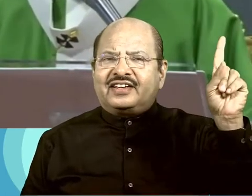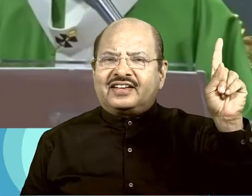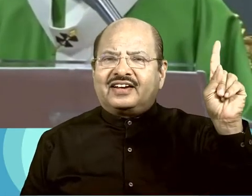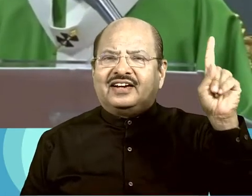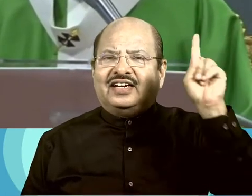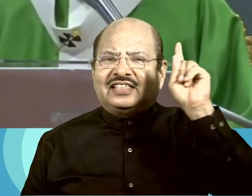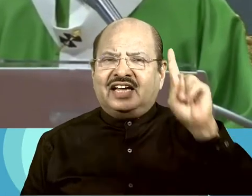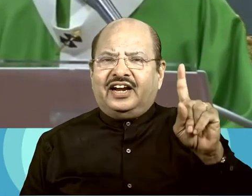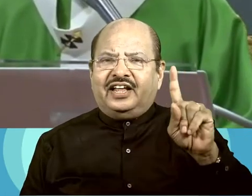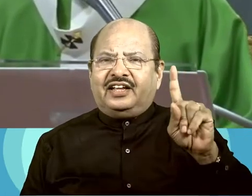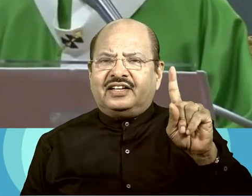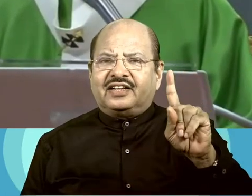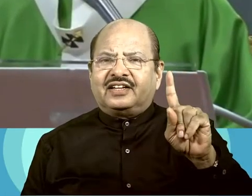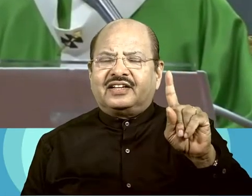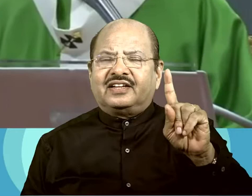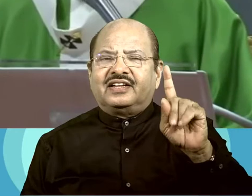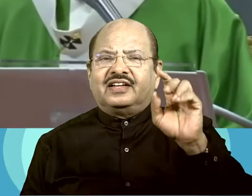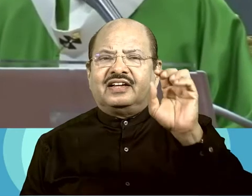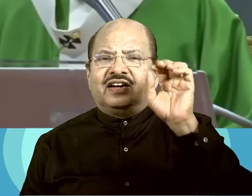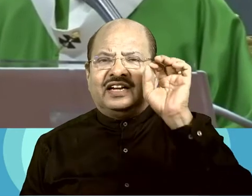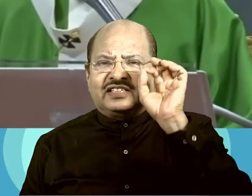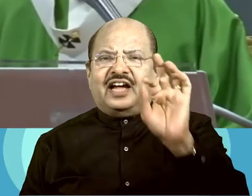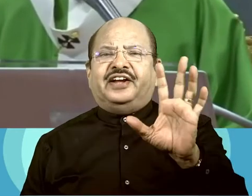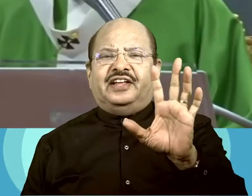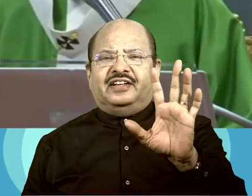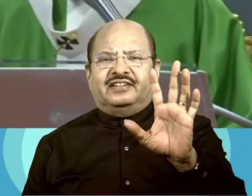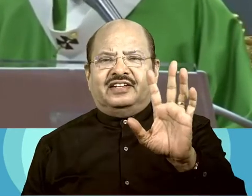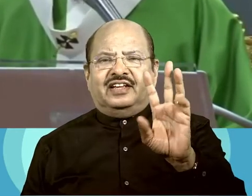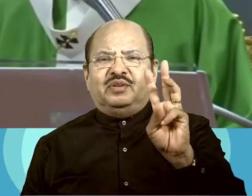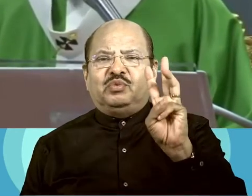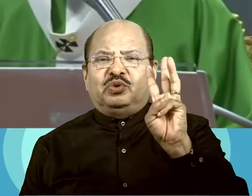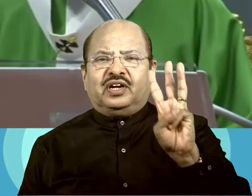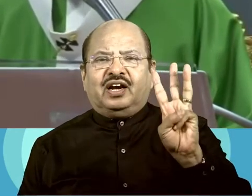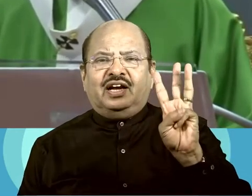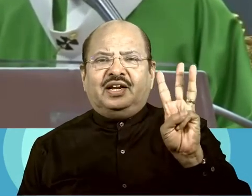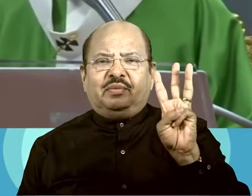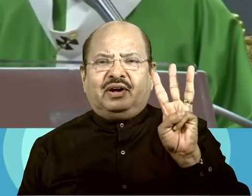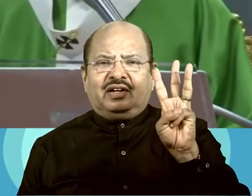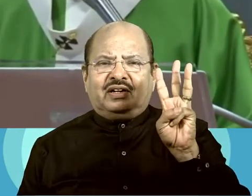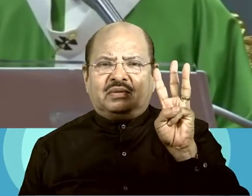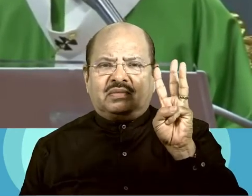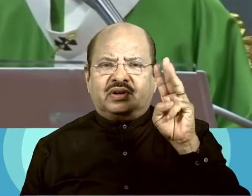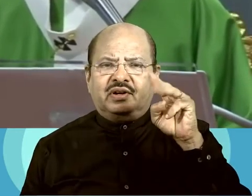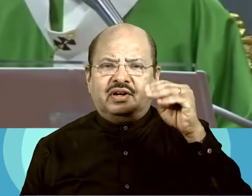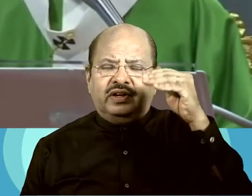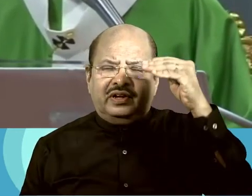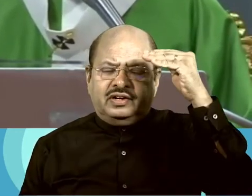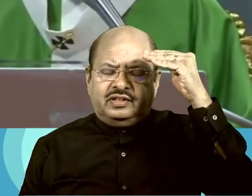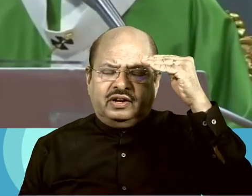ലിസണിങ്, ഡിസേണിങ്, ഡിസൈഡിങ്, ഈ മൂന്ന് കാര്യമാണ്